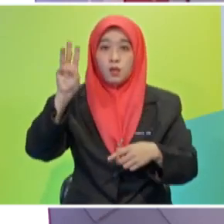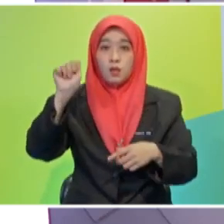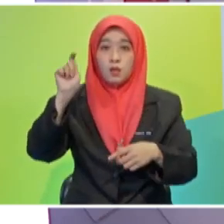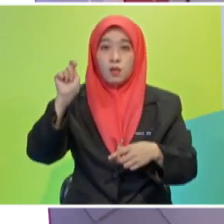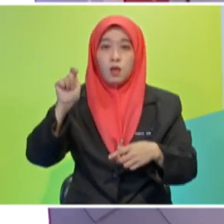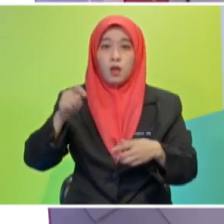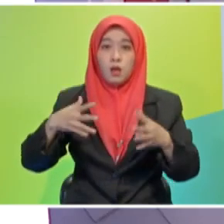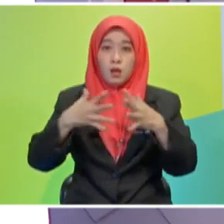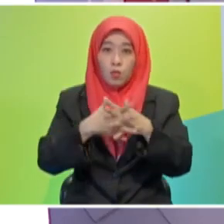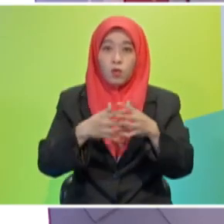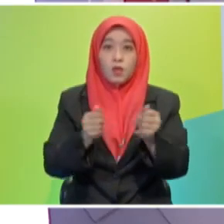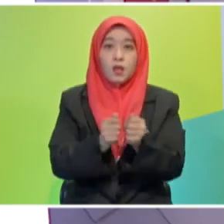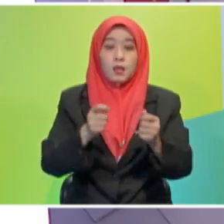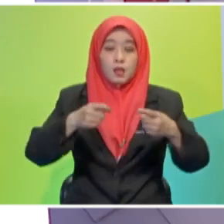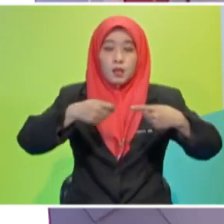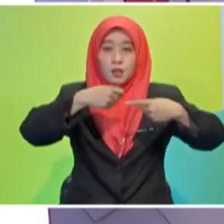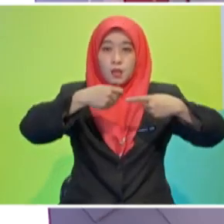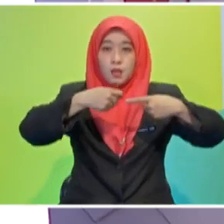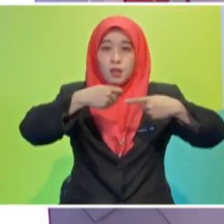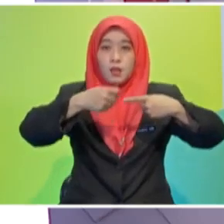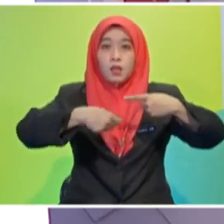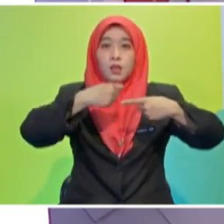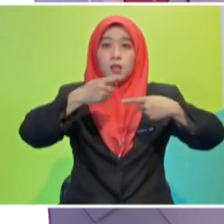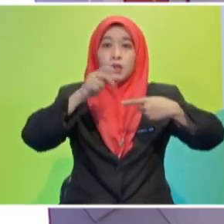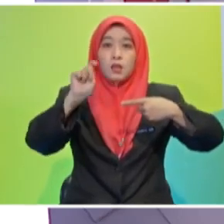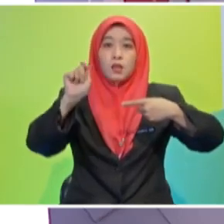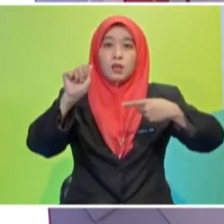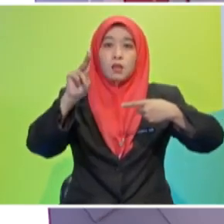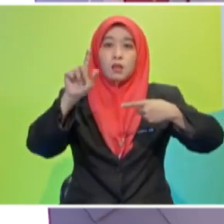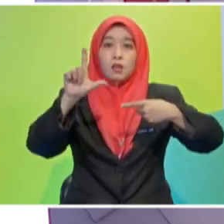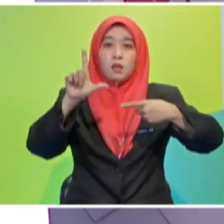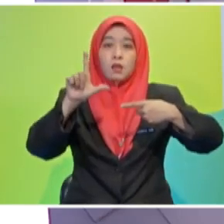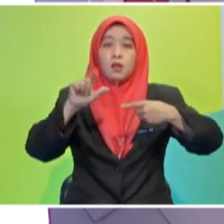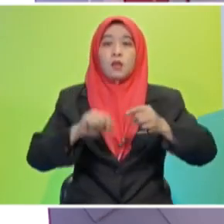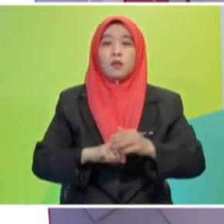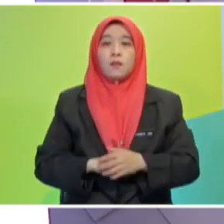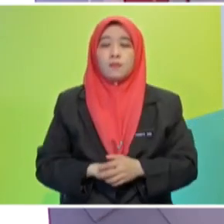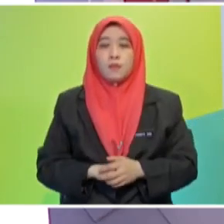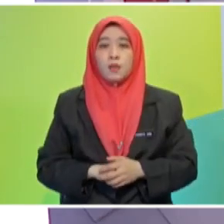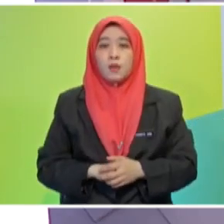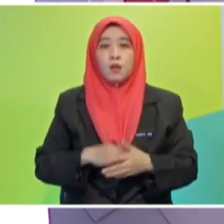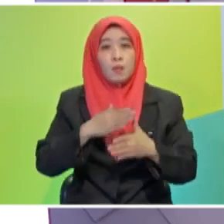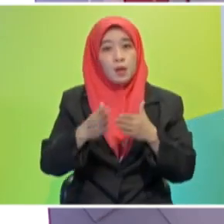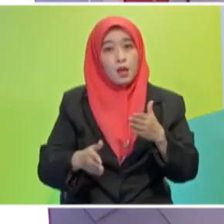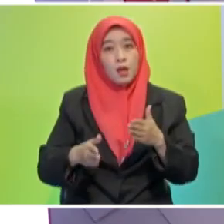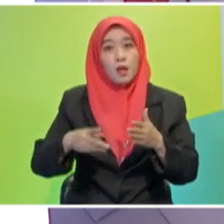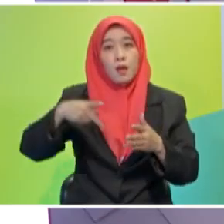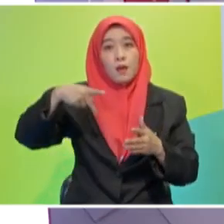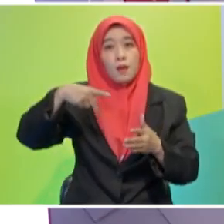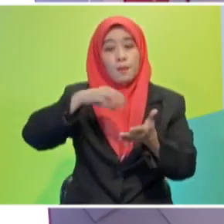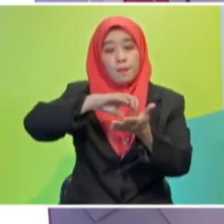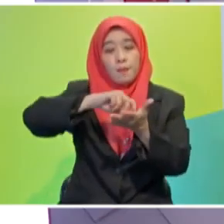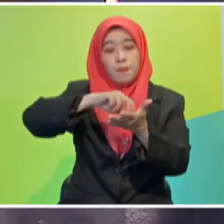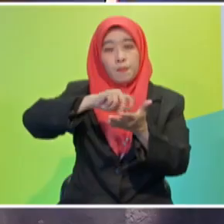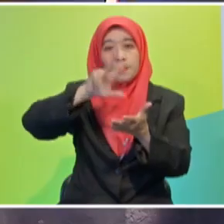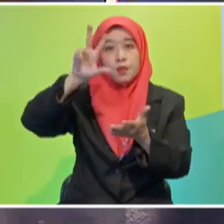takal. Jadi motor akan berfungsi dengan itulah. Benda dua tu. Jadi bahagian plug 3 pin dan motor selesai.